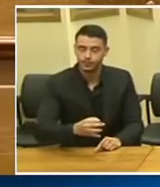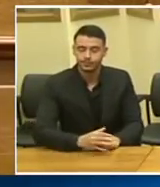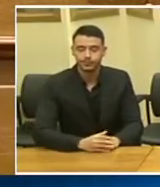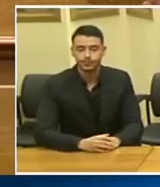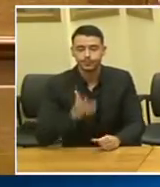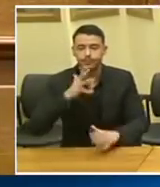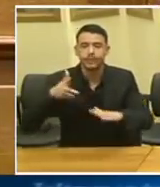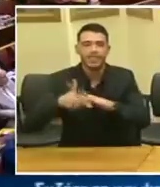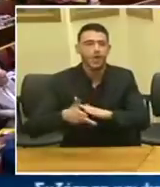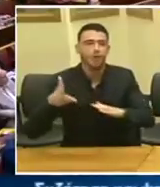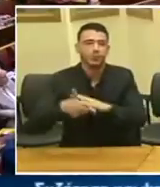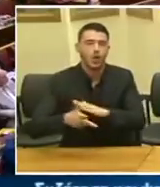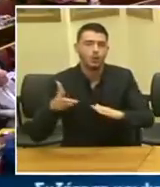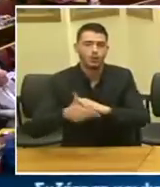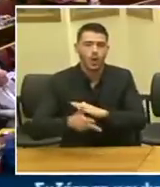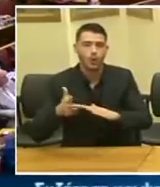Μισό λεπτό.